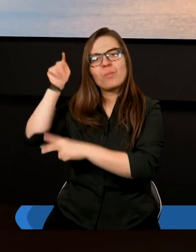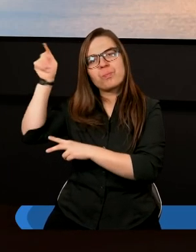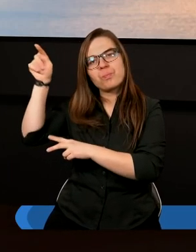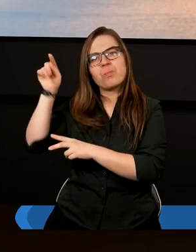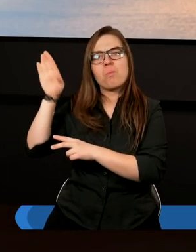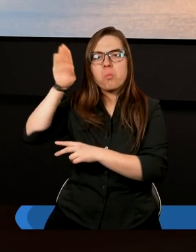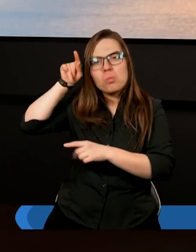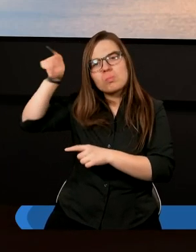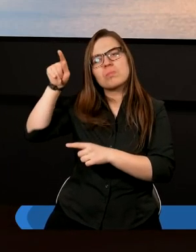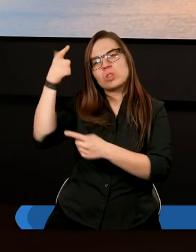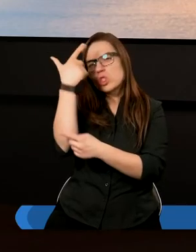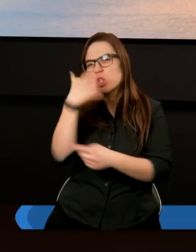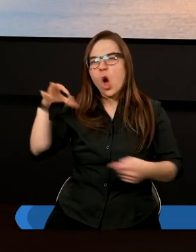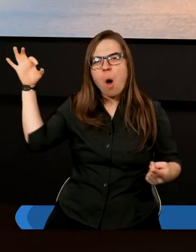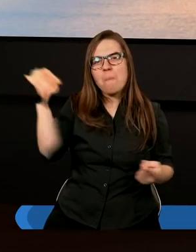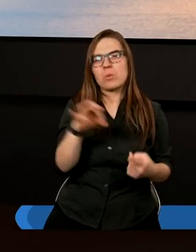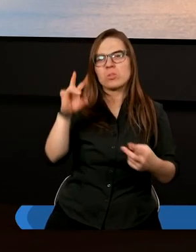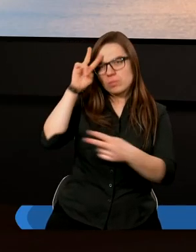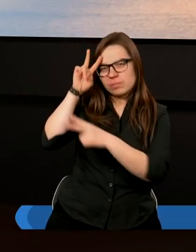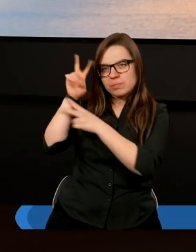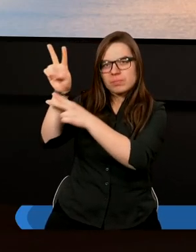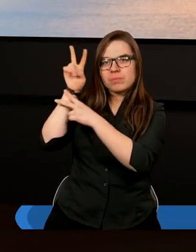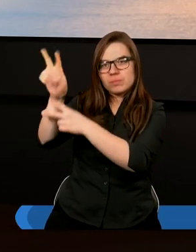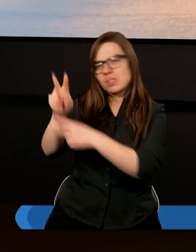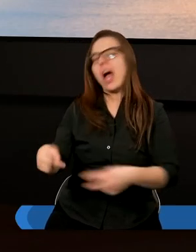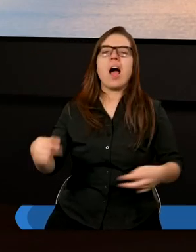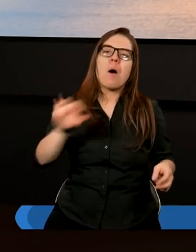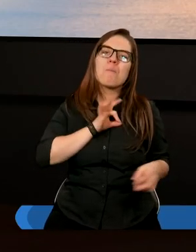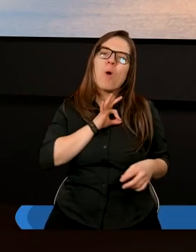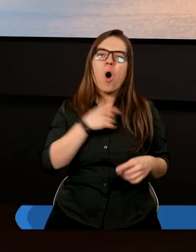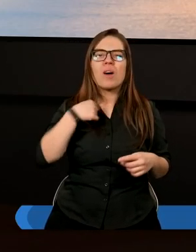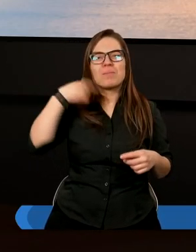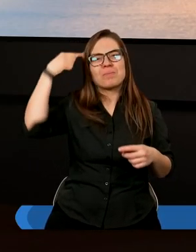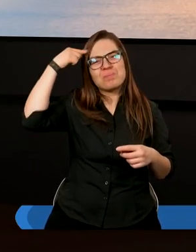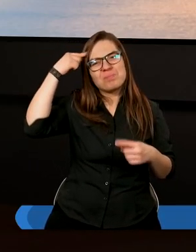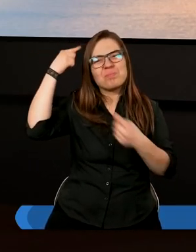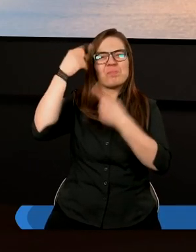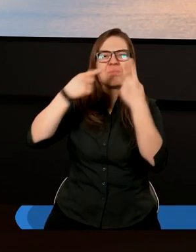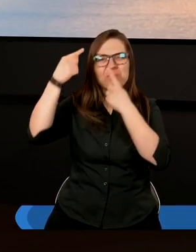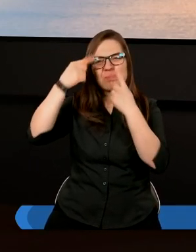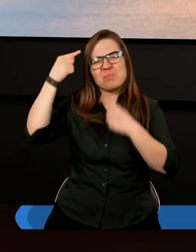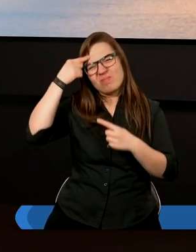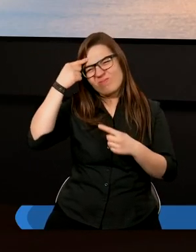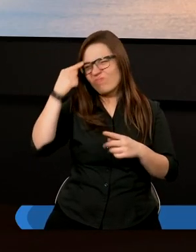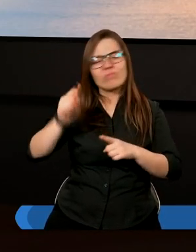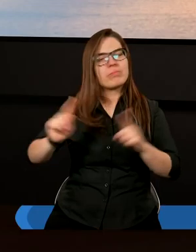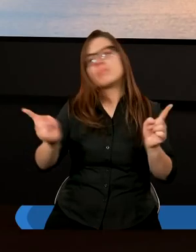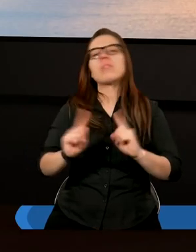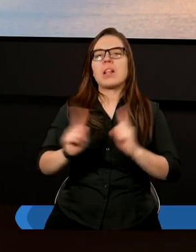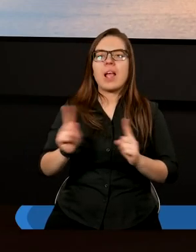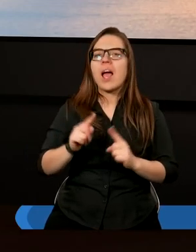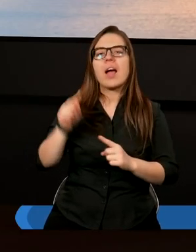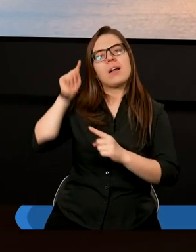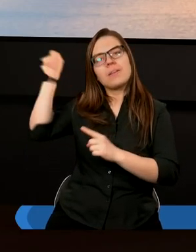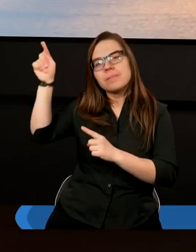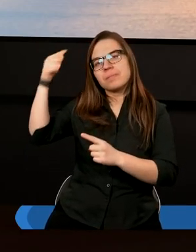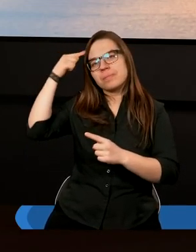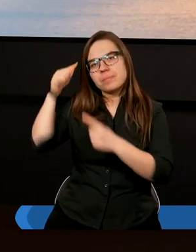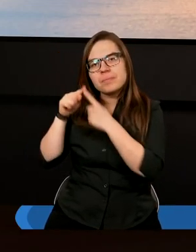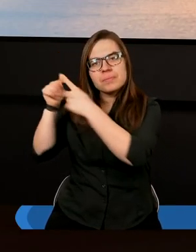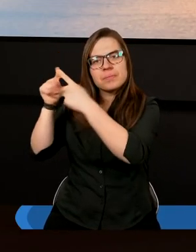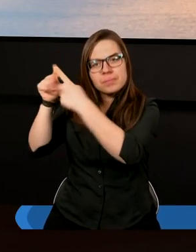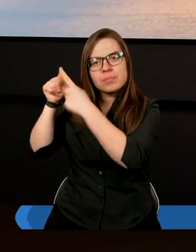co przekazujesz. Zaufaj Panu. Nie polegaj na własnym rozumie. To znaczy przekazuj to, co